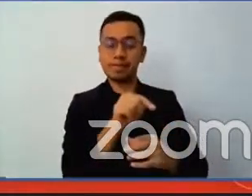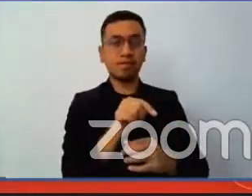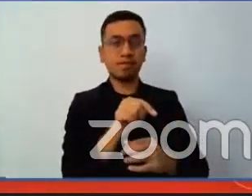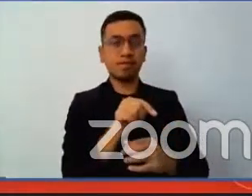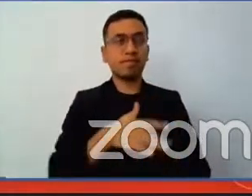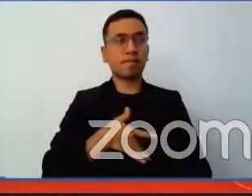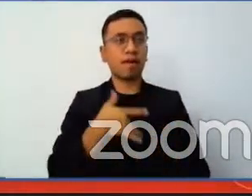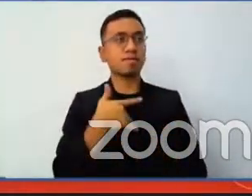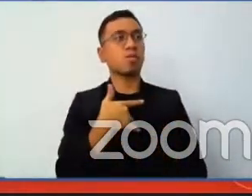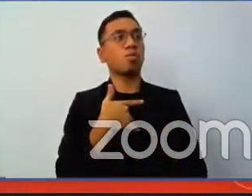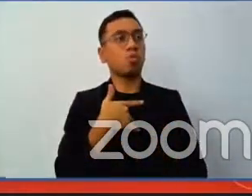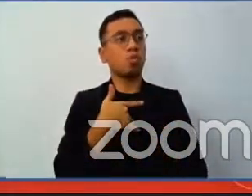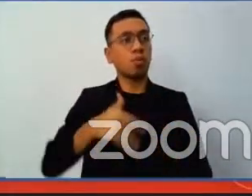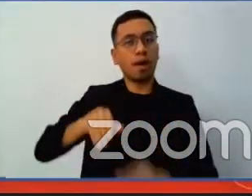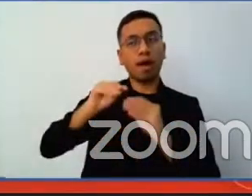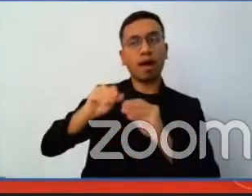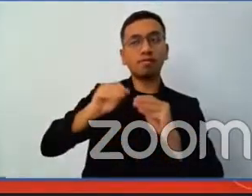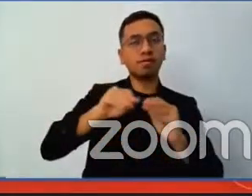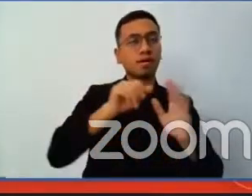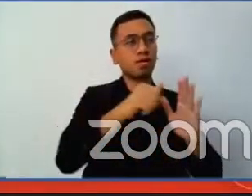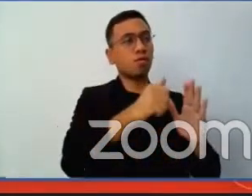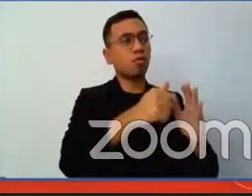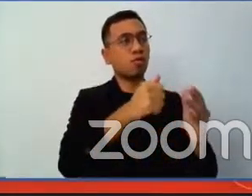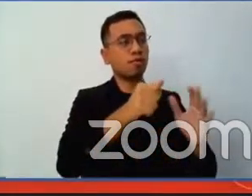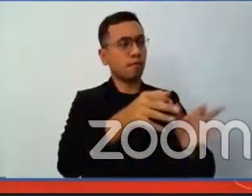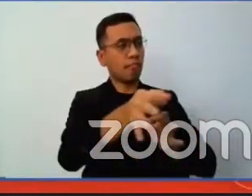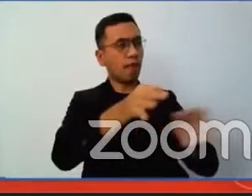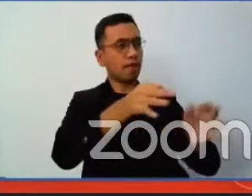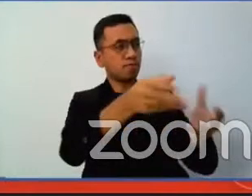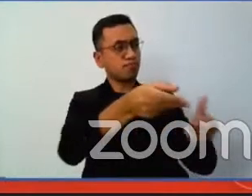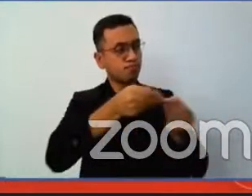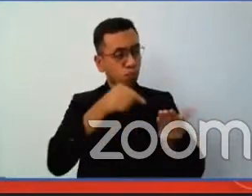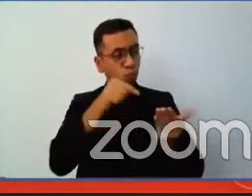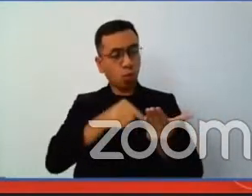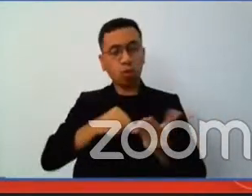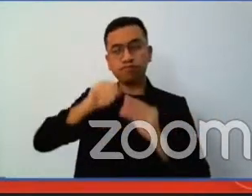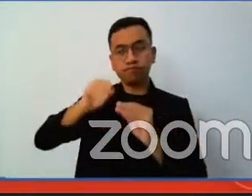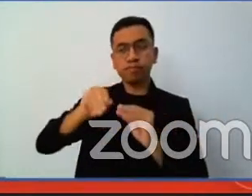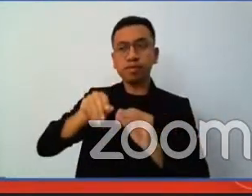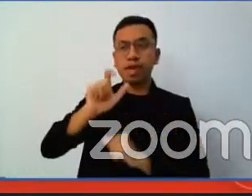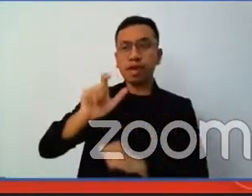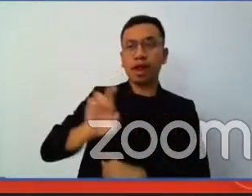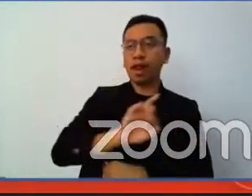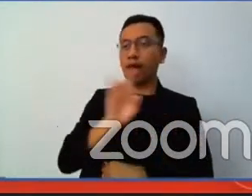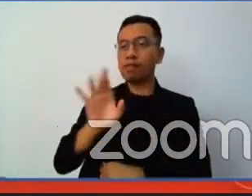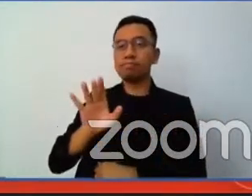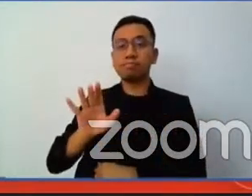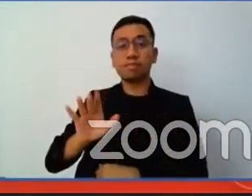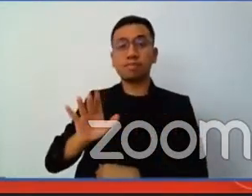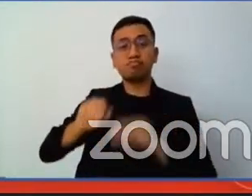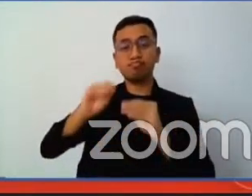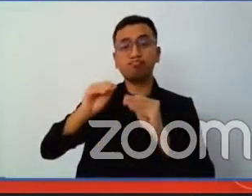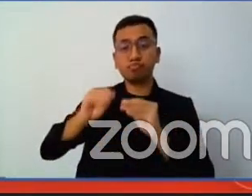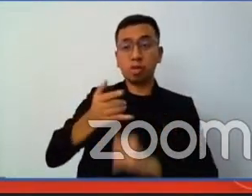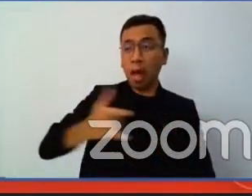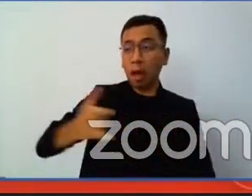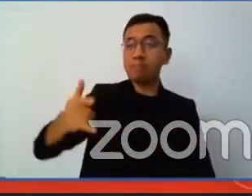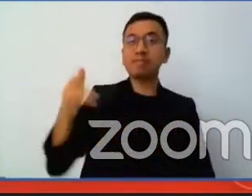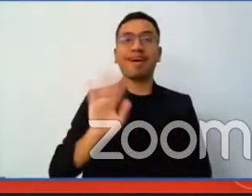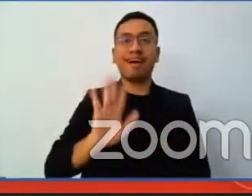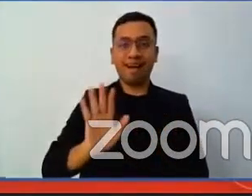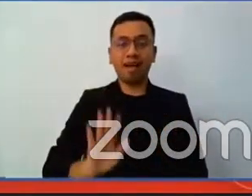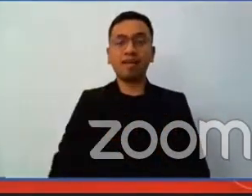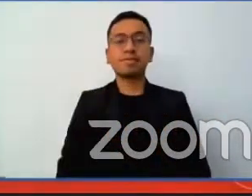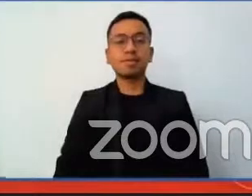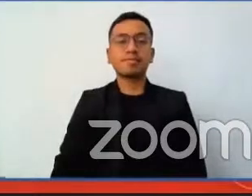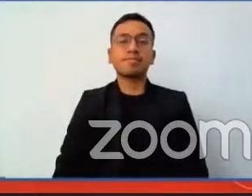membuat proses belajar mengajar menjadi lebih bervariasi dan tidak monoton. Nah, kenapa kolaborasi antara